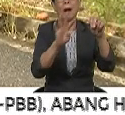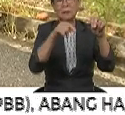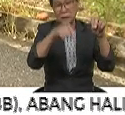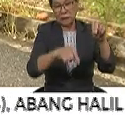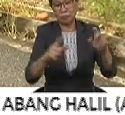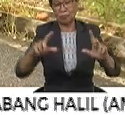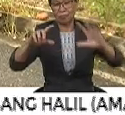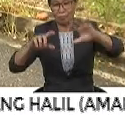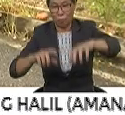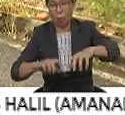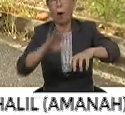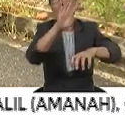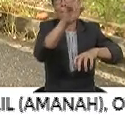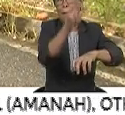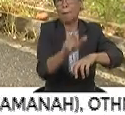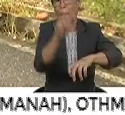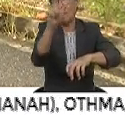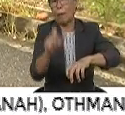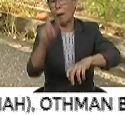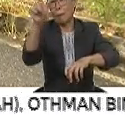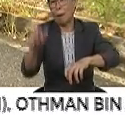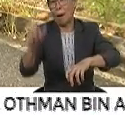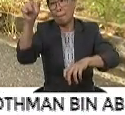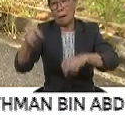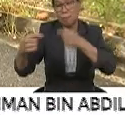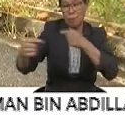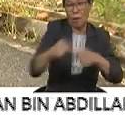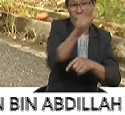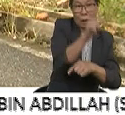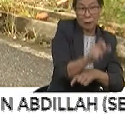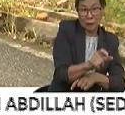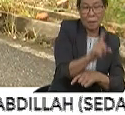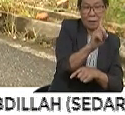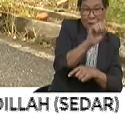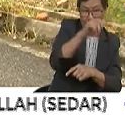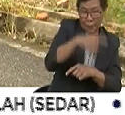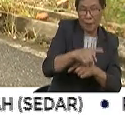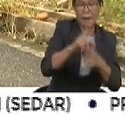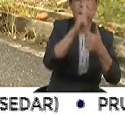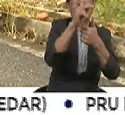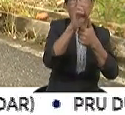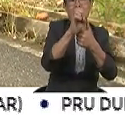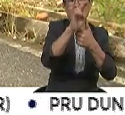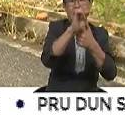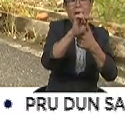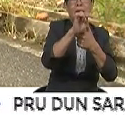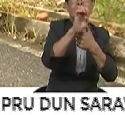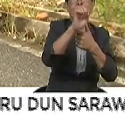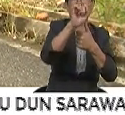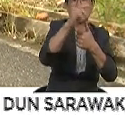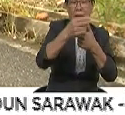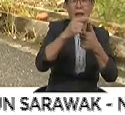pertembungan empat penjuru yaitu diantara calon Add FB kene to sang anak jos